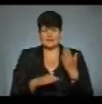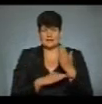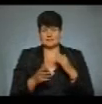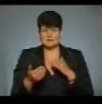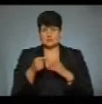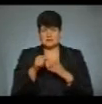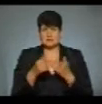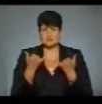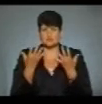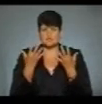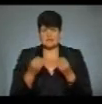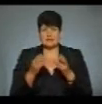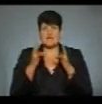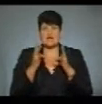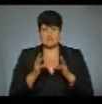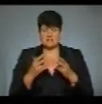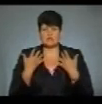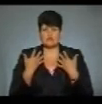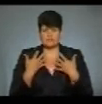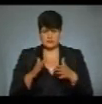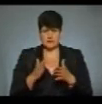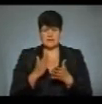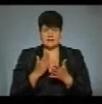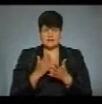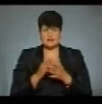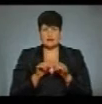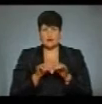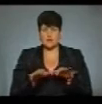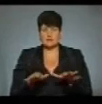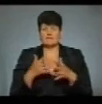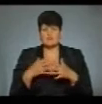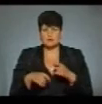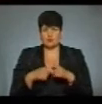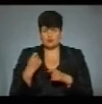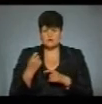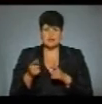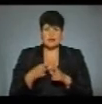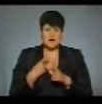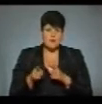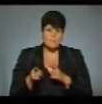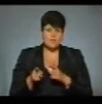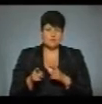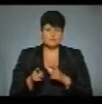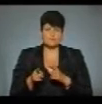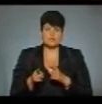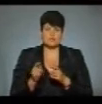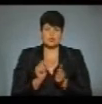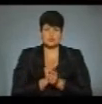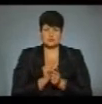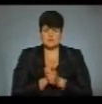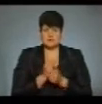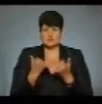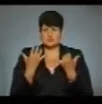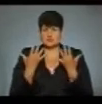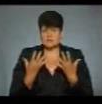які є на сьогоднішній день аварійні вже, де коренева система вже порушена, або вони, які знаходяться сухостійні. На